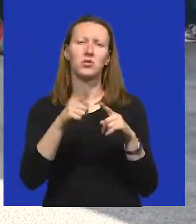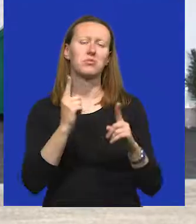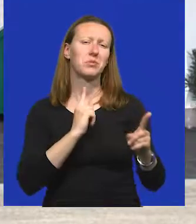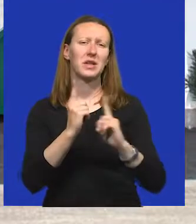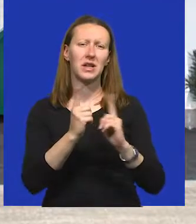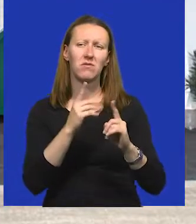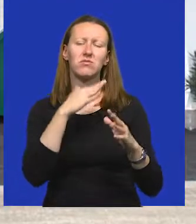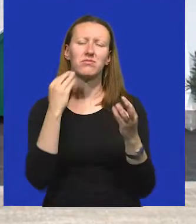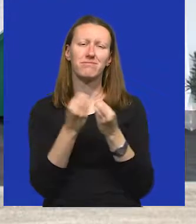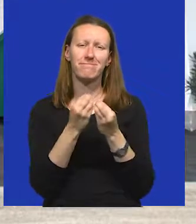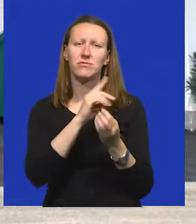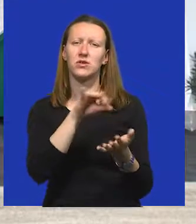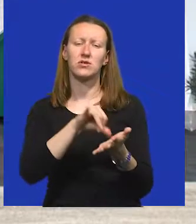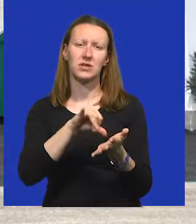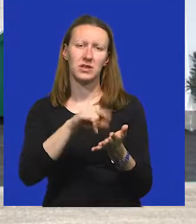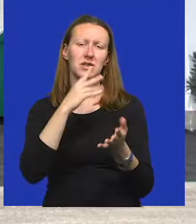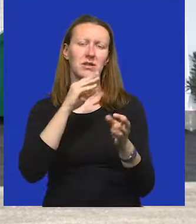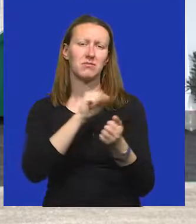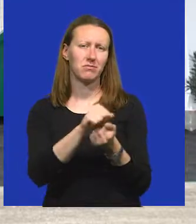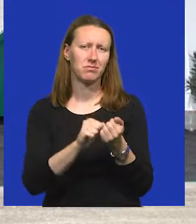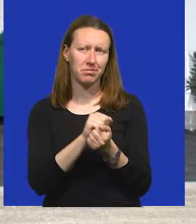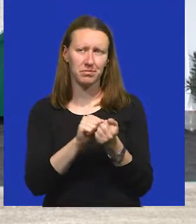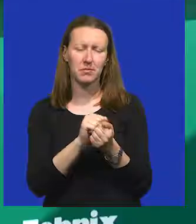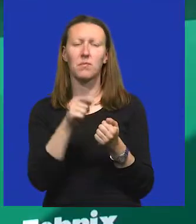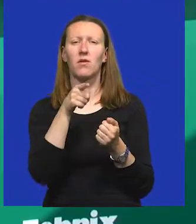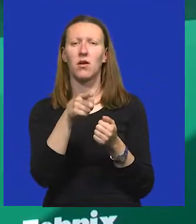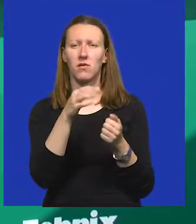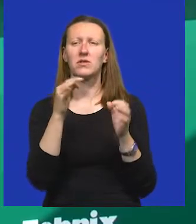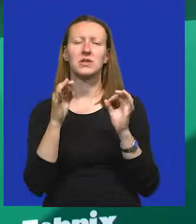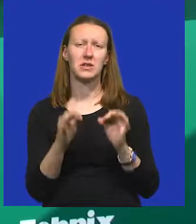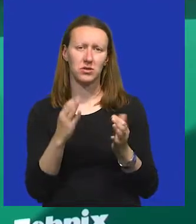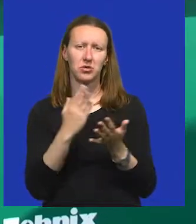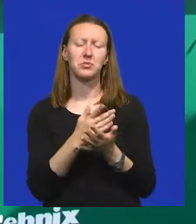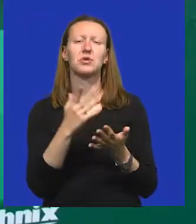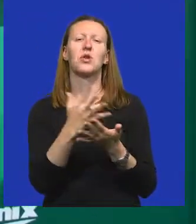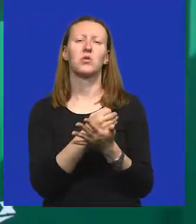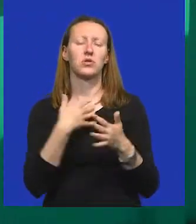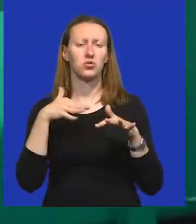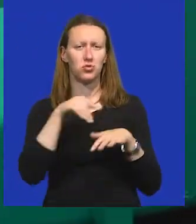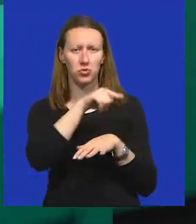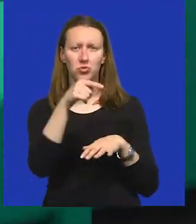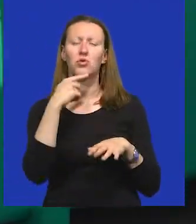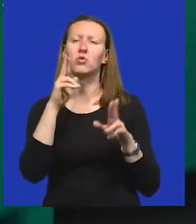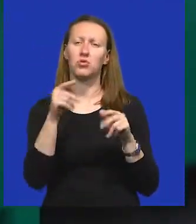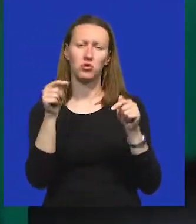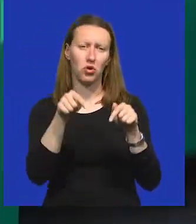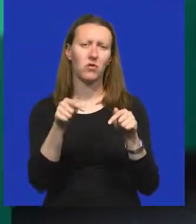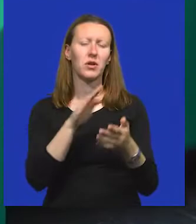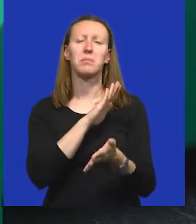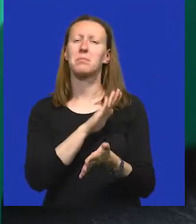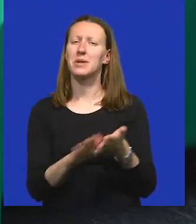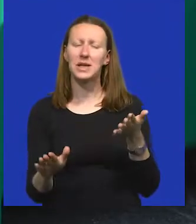per trasportare fino al centro di riciclaggio. Questo sicuramente sarà utile ai nostri cittadini, che possono